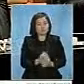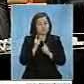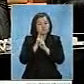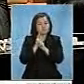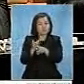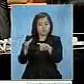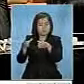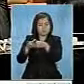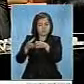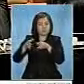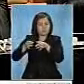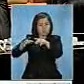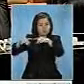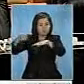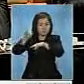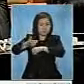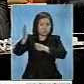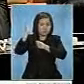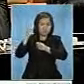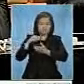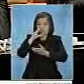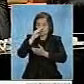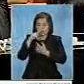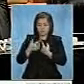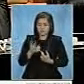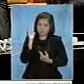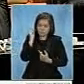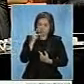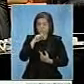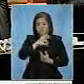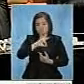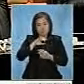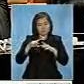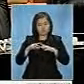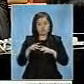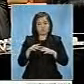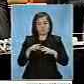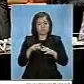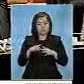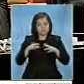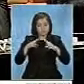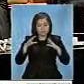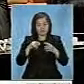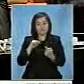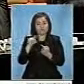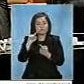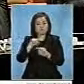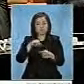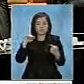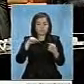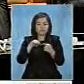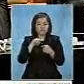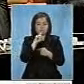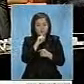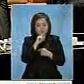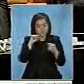าแนวทางในการดำเนินการของรัฐบาลเนี้ยนะครับสนใจที่จะเพิ่มหนี้สาธารณะเพราะที่